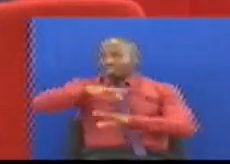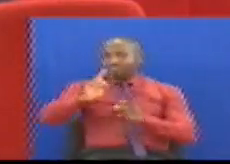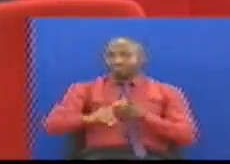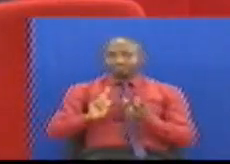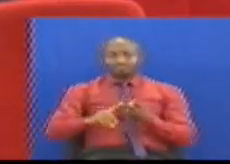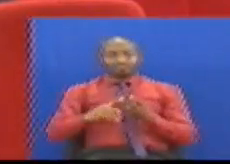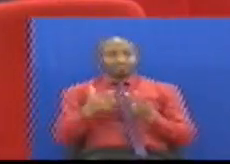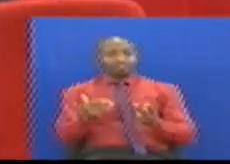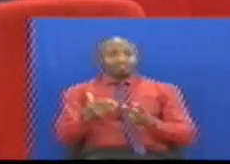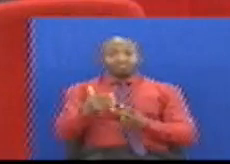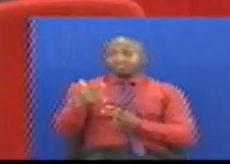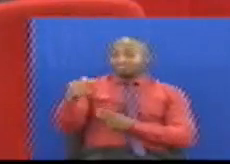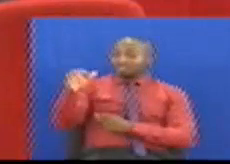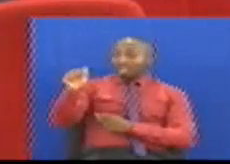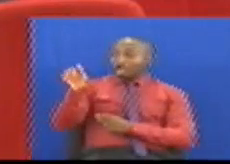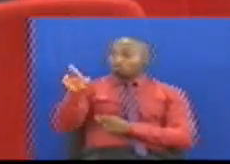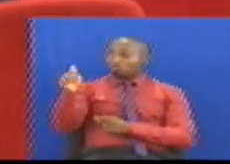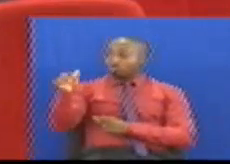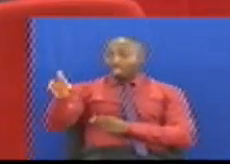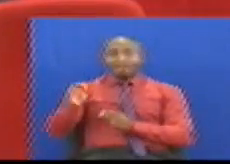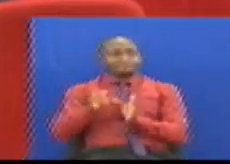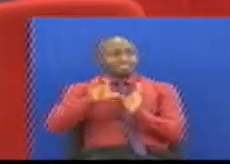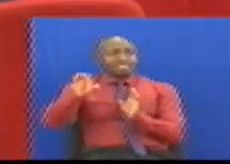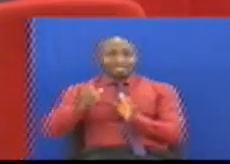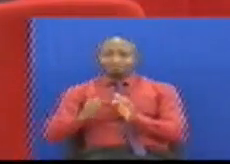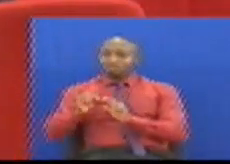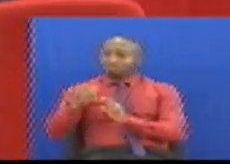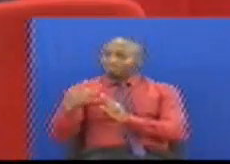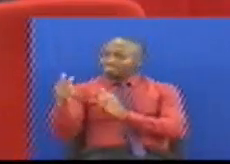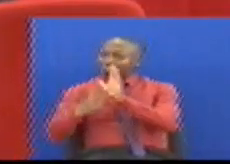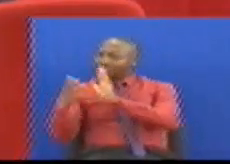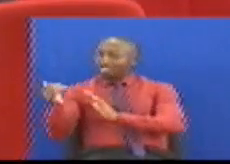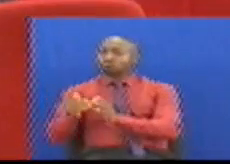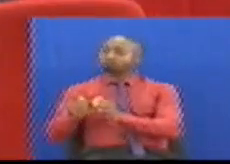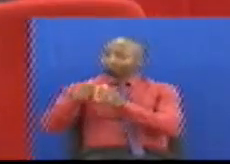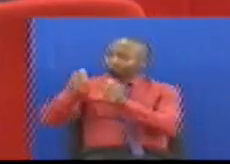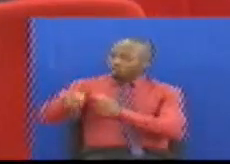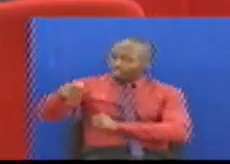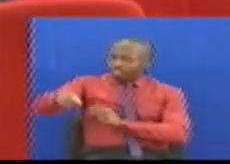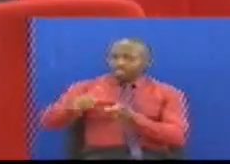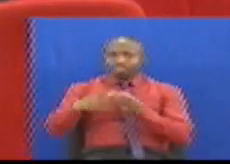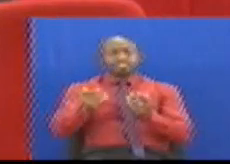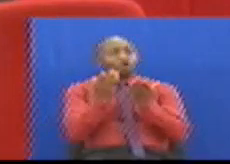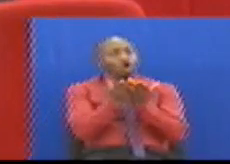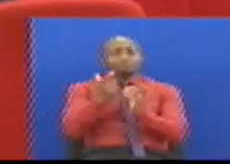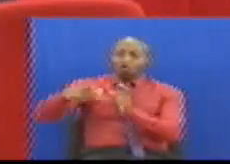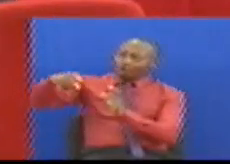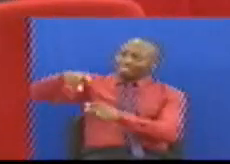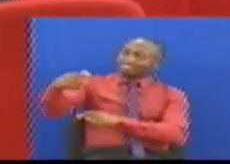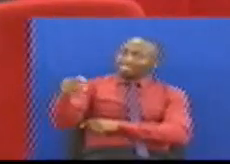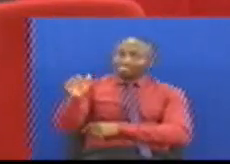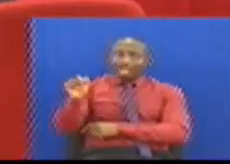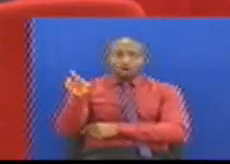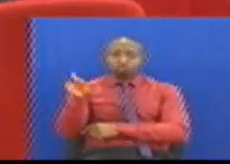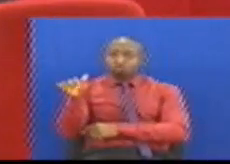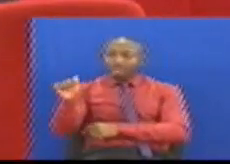la TARURA. Nafahamu mmetenga bilioni 275, serikali yetu ongereni sana. Niwaombe sana tuwaongezee TARURA fedha kwa sababu